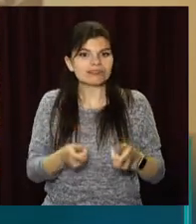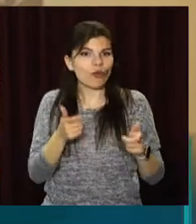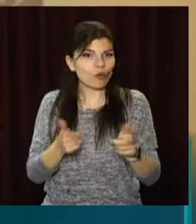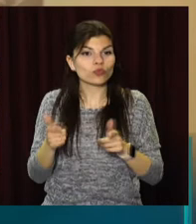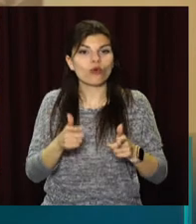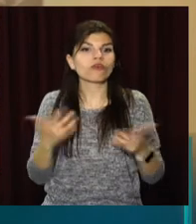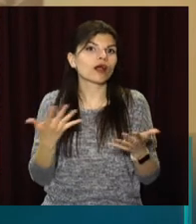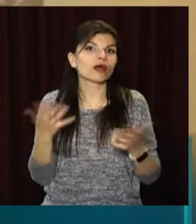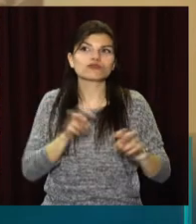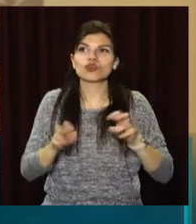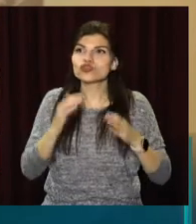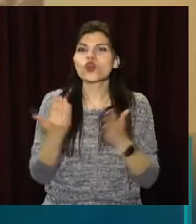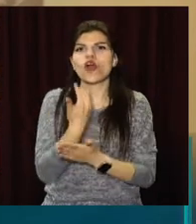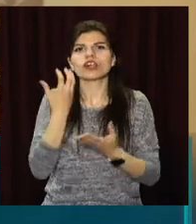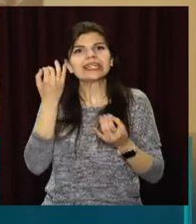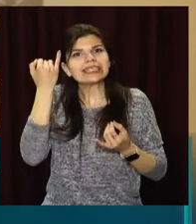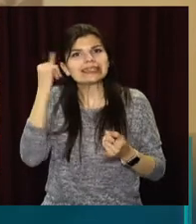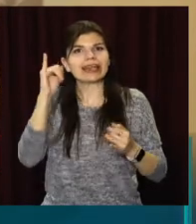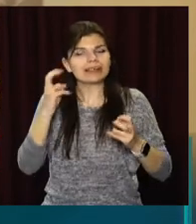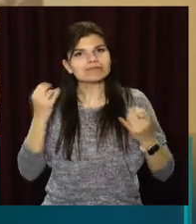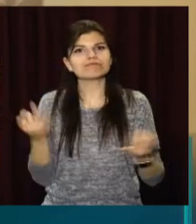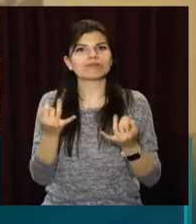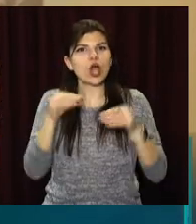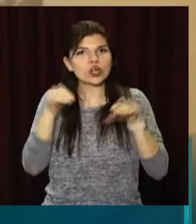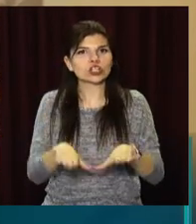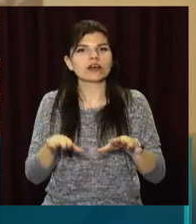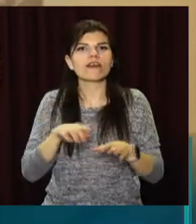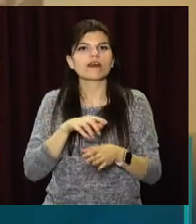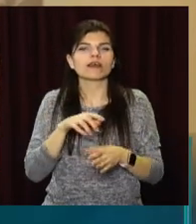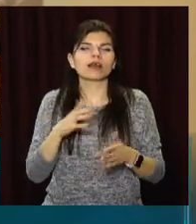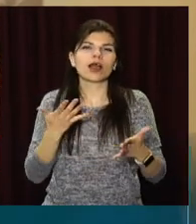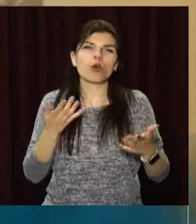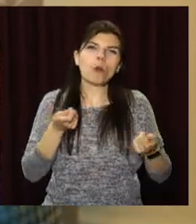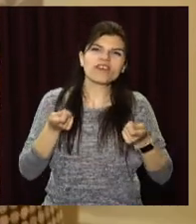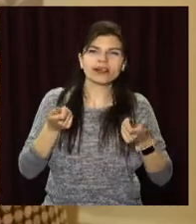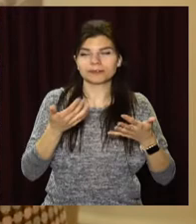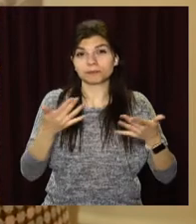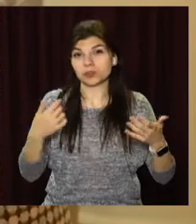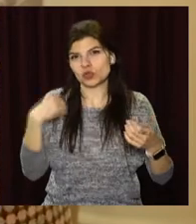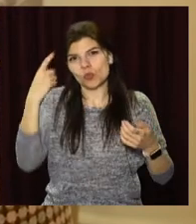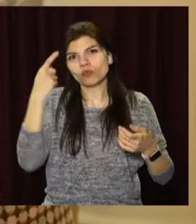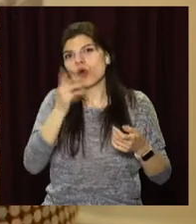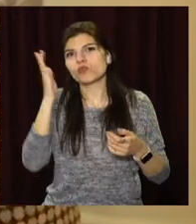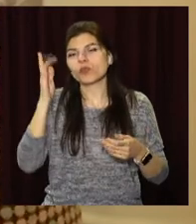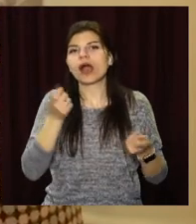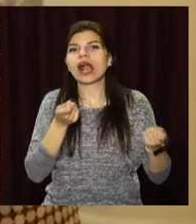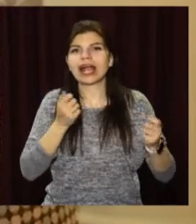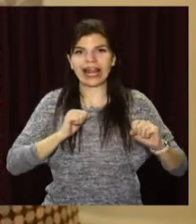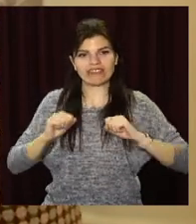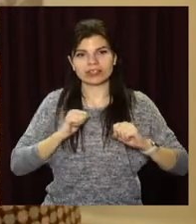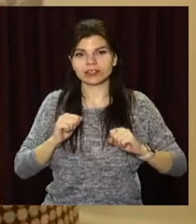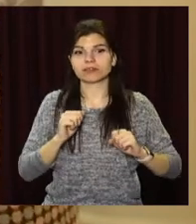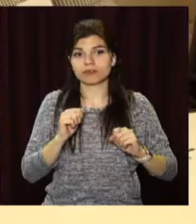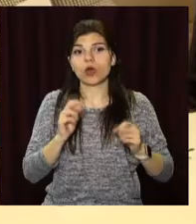готові шукати якісь нові креативні рішення управлінські, і думаємо, з них вийдуть майбутні керівники,